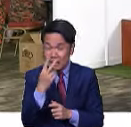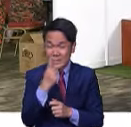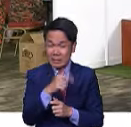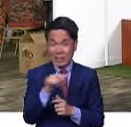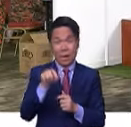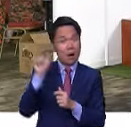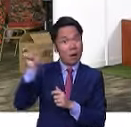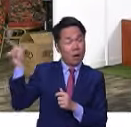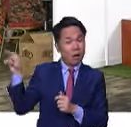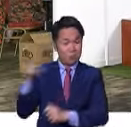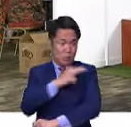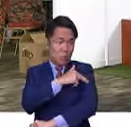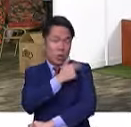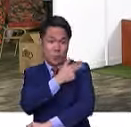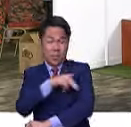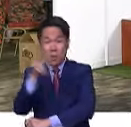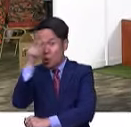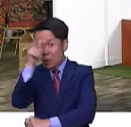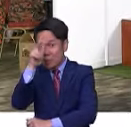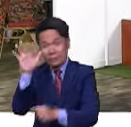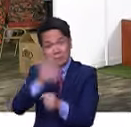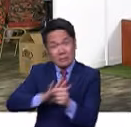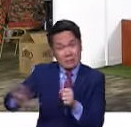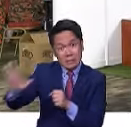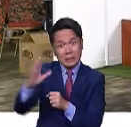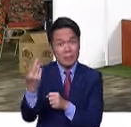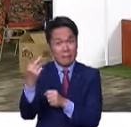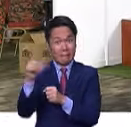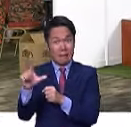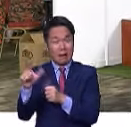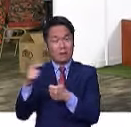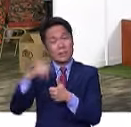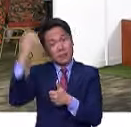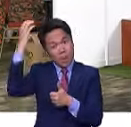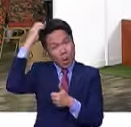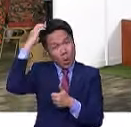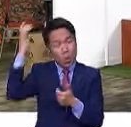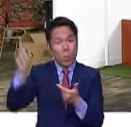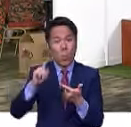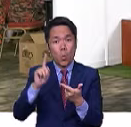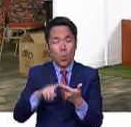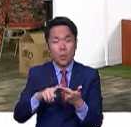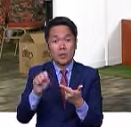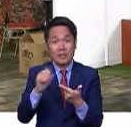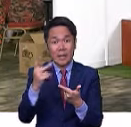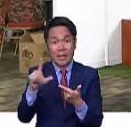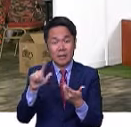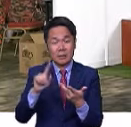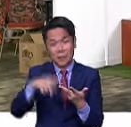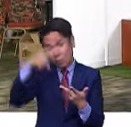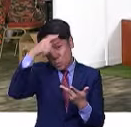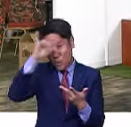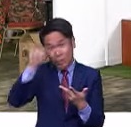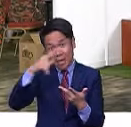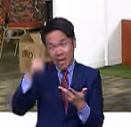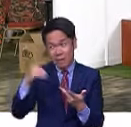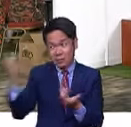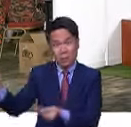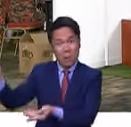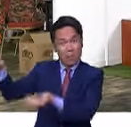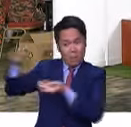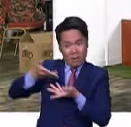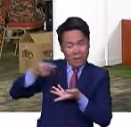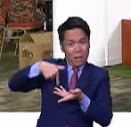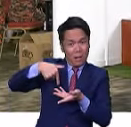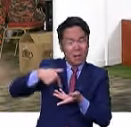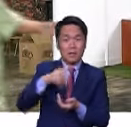semua hospital-hospital kerajaan di sekitar Lembah Kelang. Especially di Selangor, Kuala Lumpur dan juga Putrajaya. Itu adalah fungsi kita.